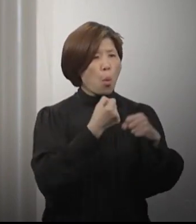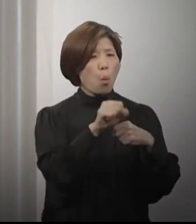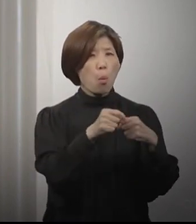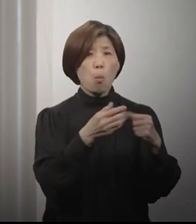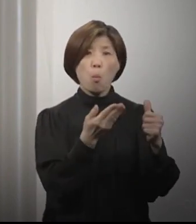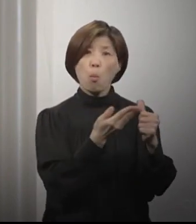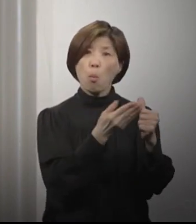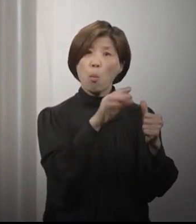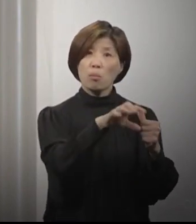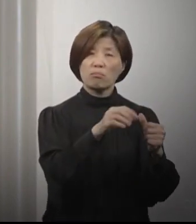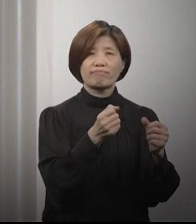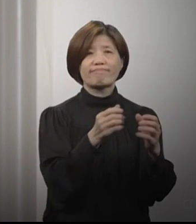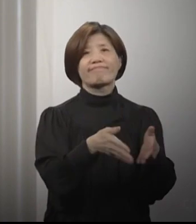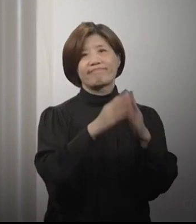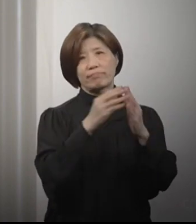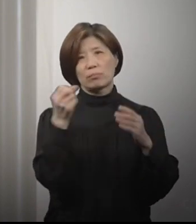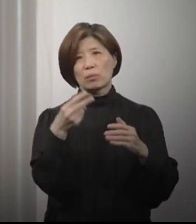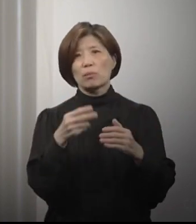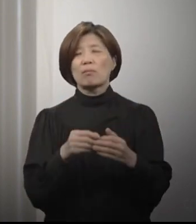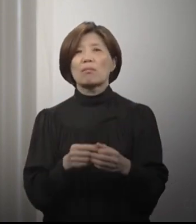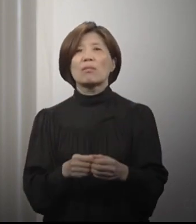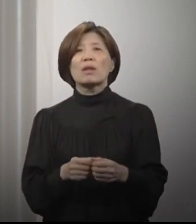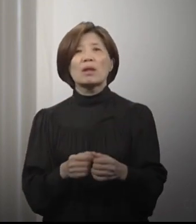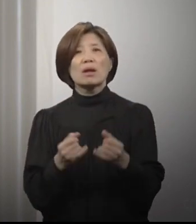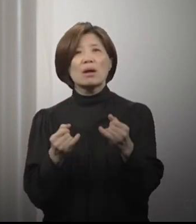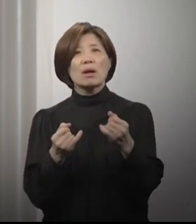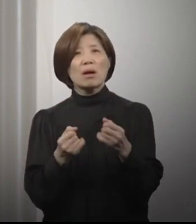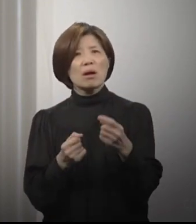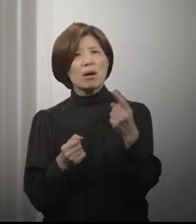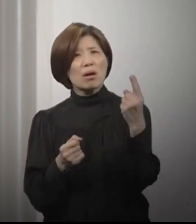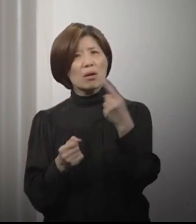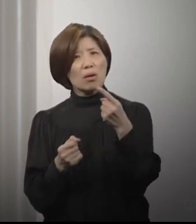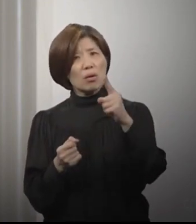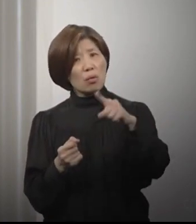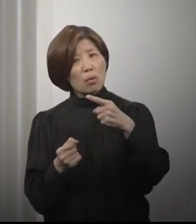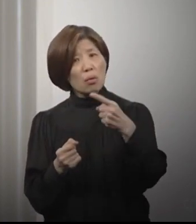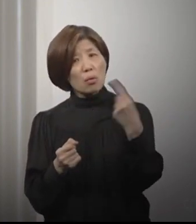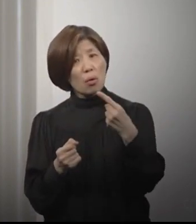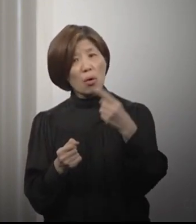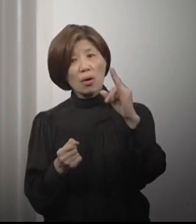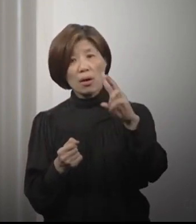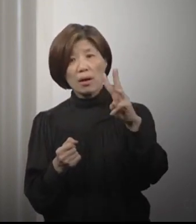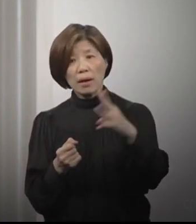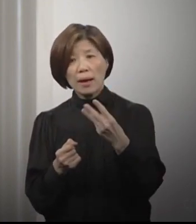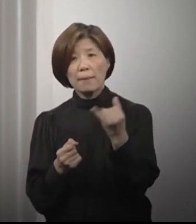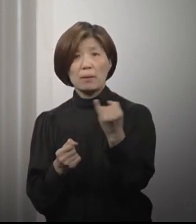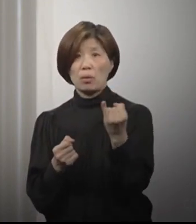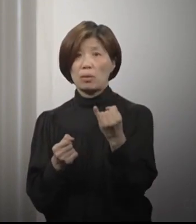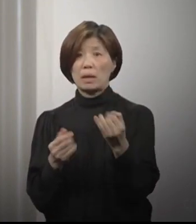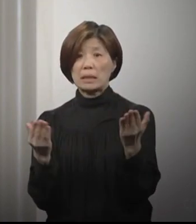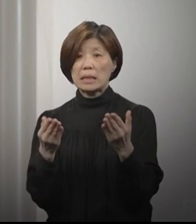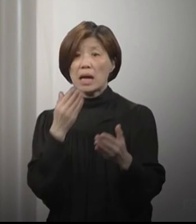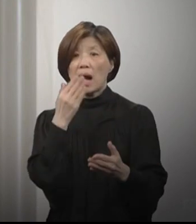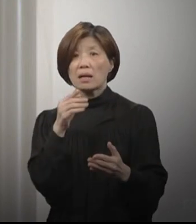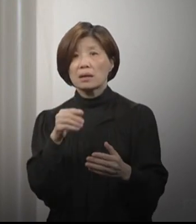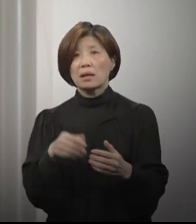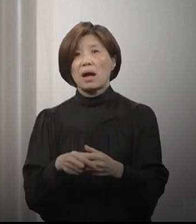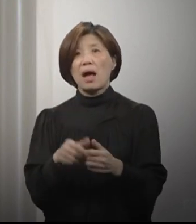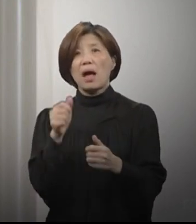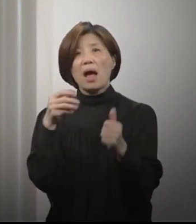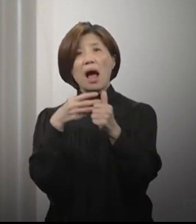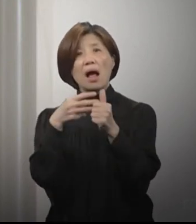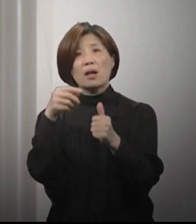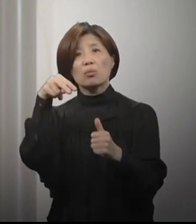또한 1,300여 명의 여성들에게 일자리를 제공한 한림 수직과 제주 최초의